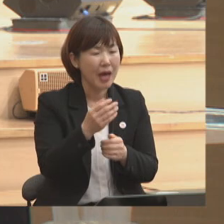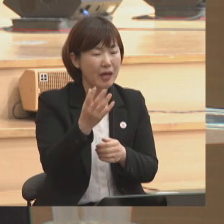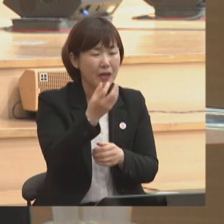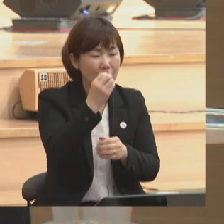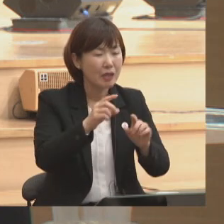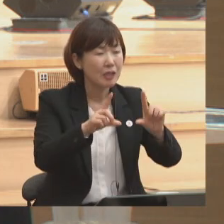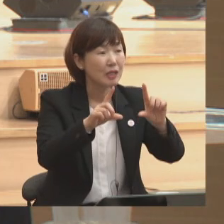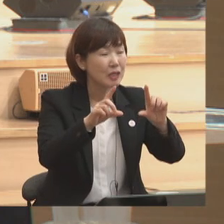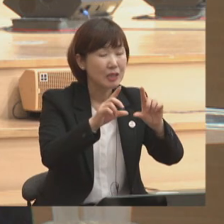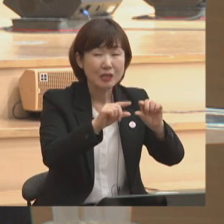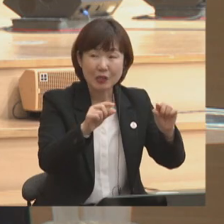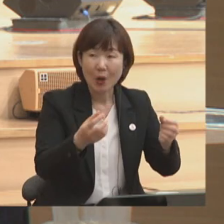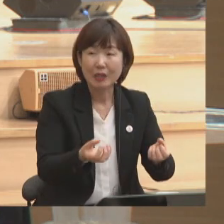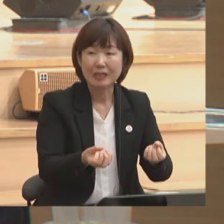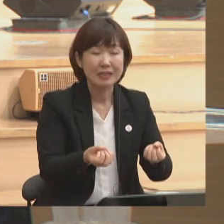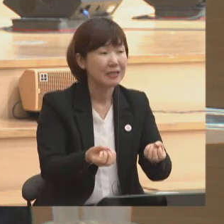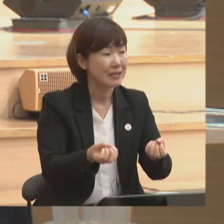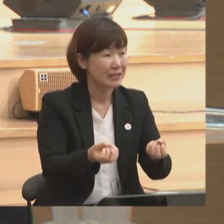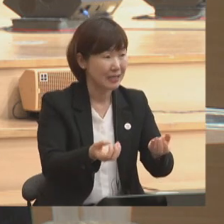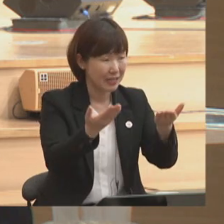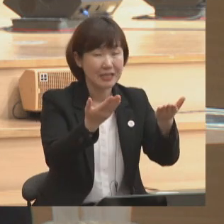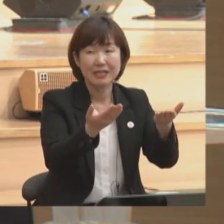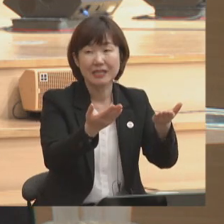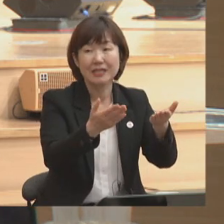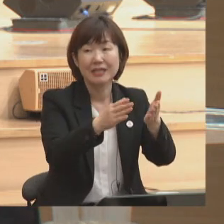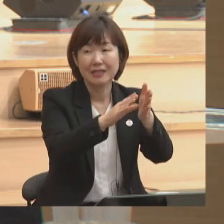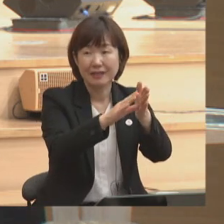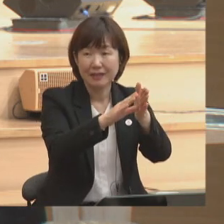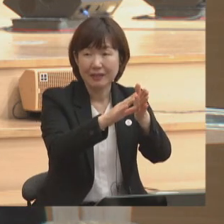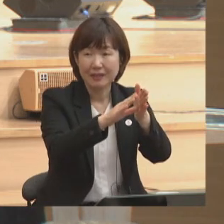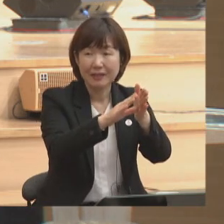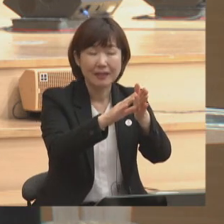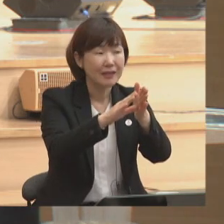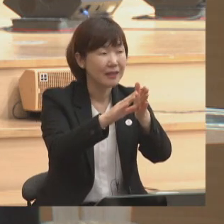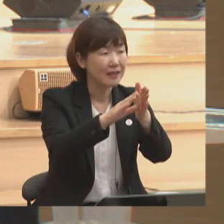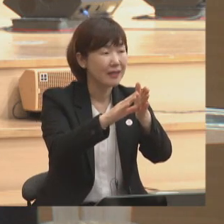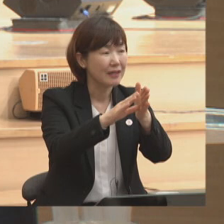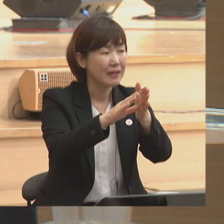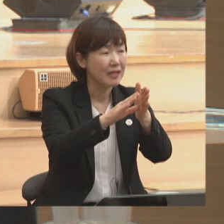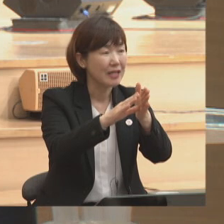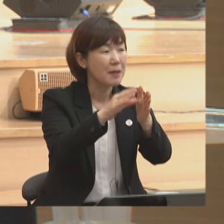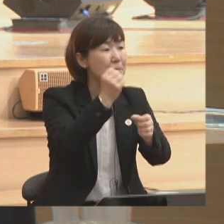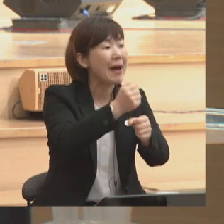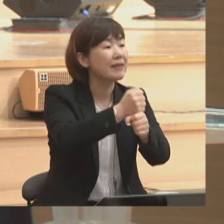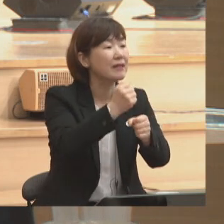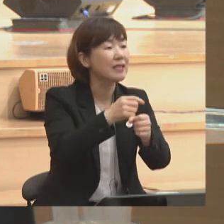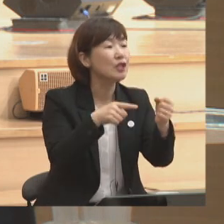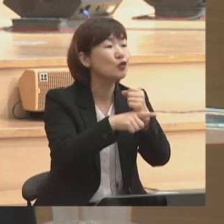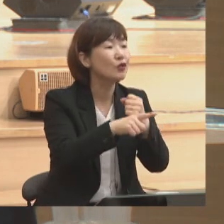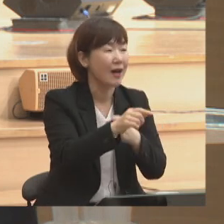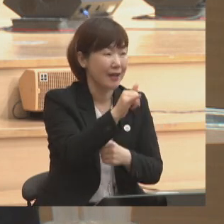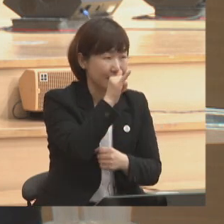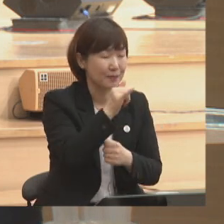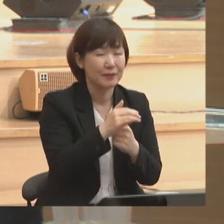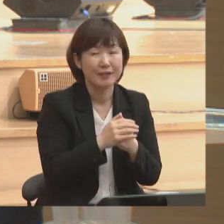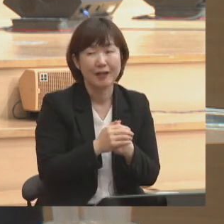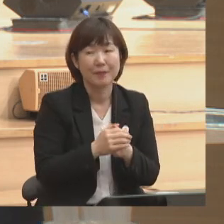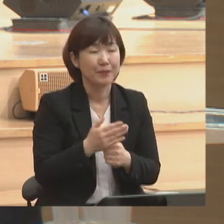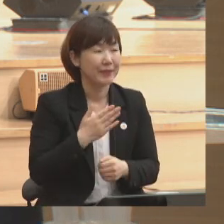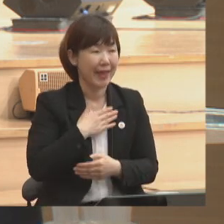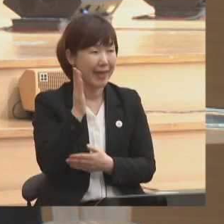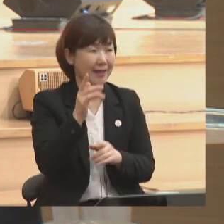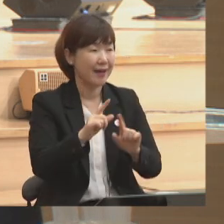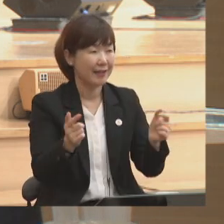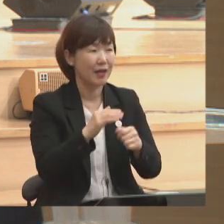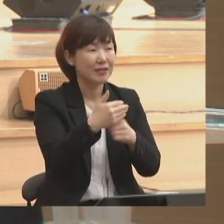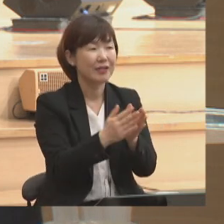작정했다고 말하는가 한번 보세요. 왜 제정했다고 말하는가? 성찬식 제정의 이유. 자, 성경입니다. 목사의 설교가 아니라